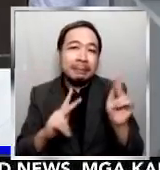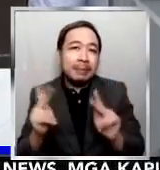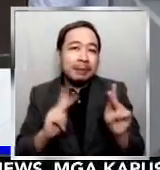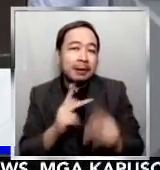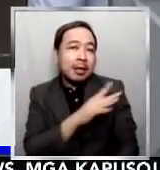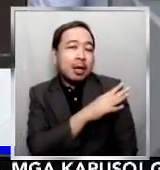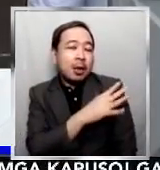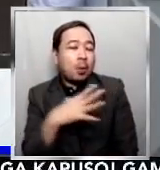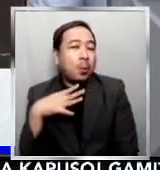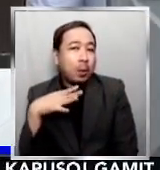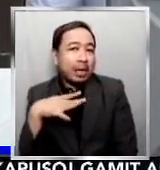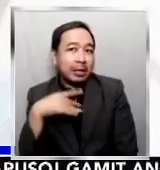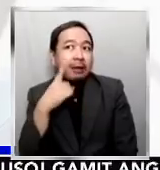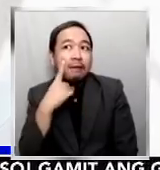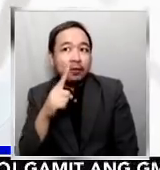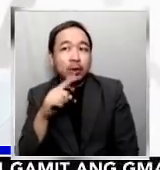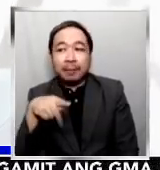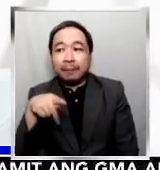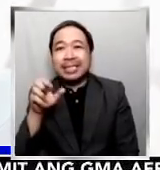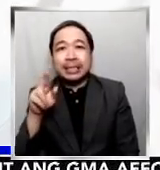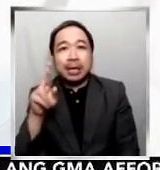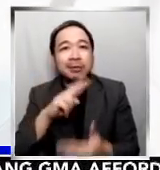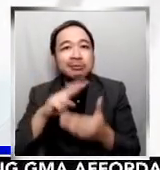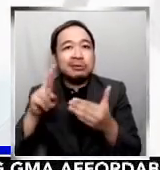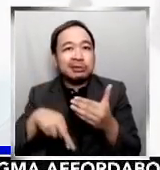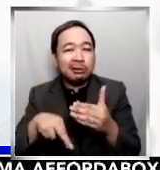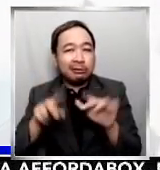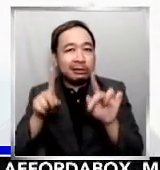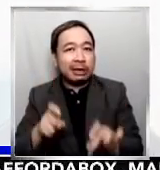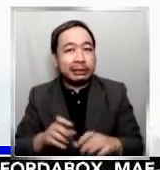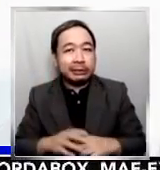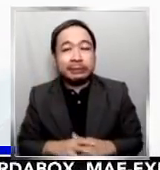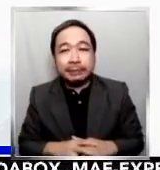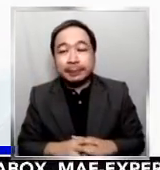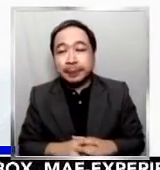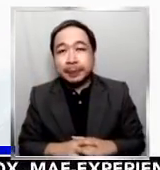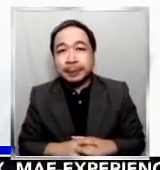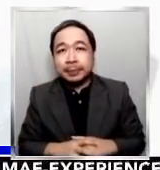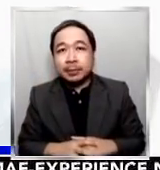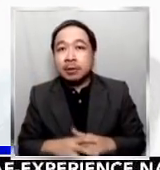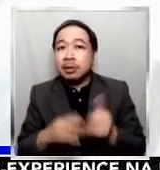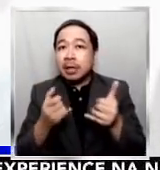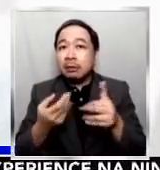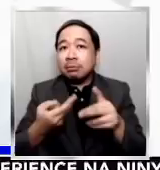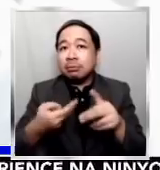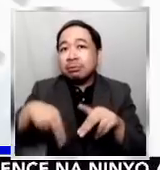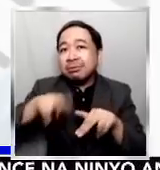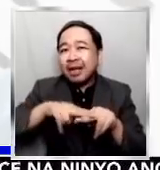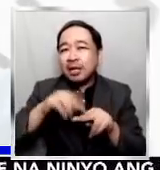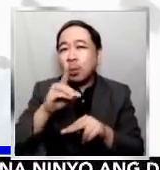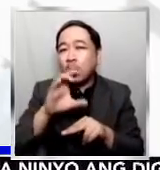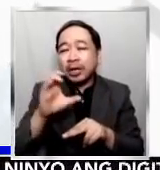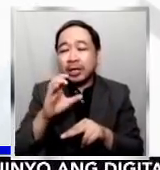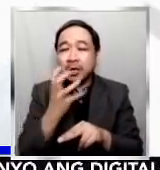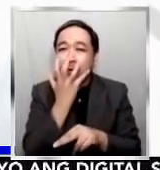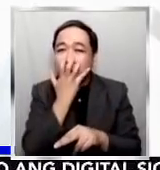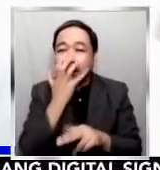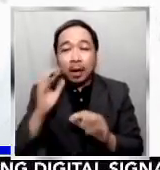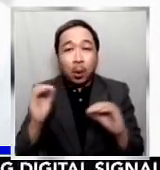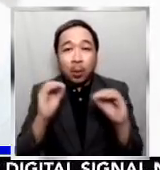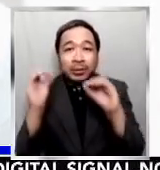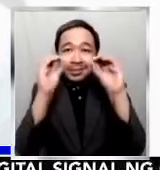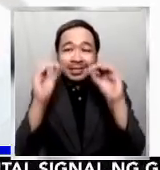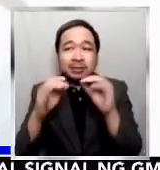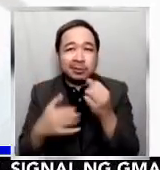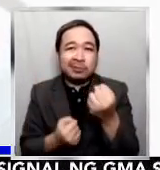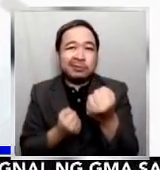confirmation sa PCR test. Kaya naman, nagdagdag na rin ng 100 tangke ng oxygen ng ospital bilang backup sa original